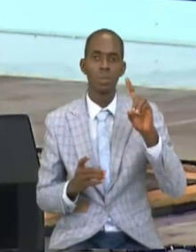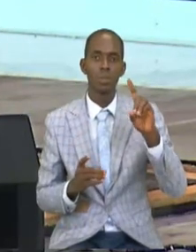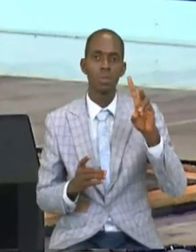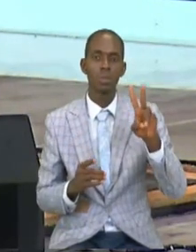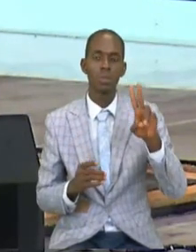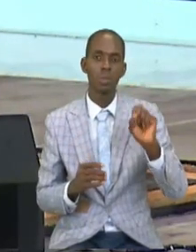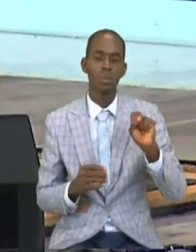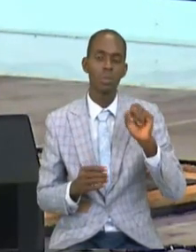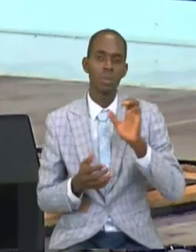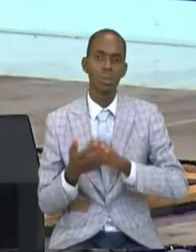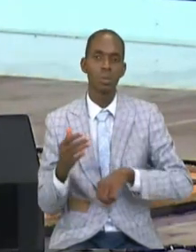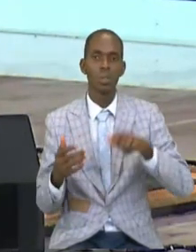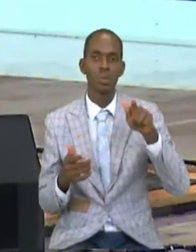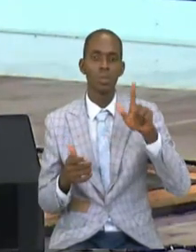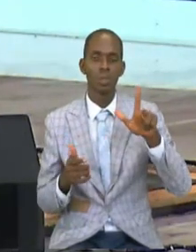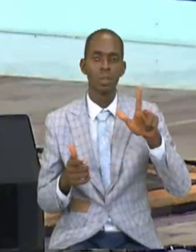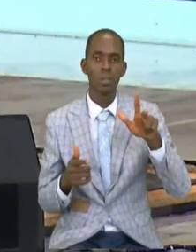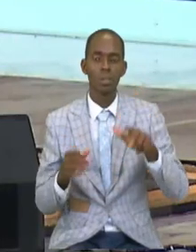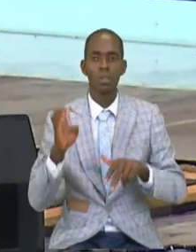Exode 23.